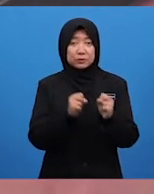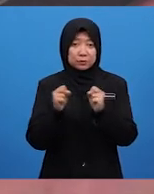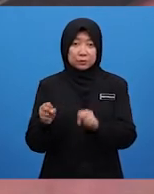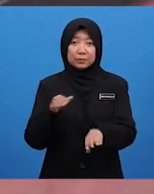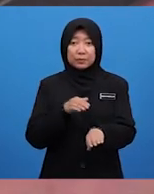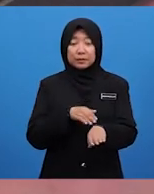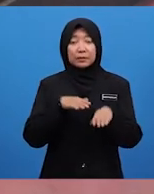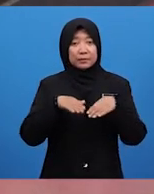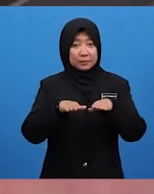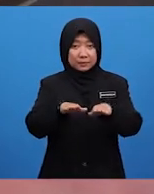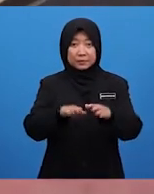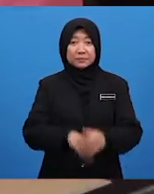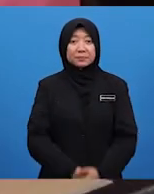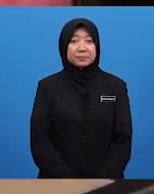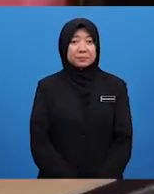mesin.